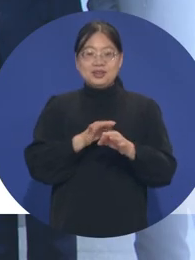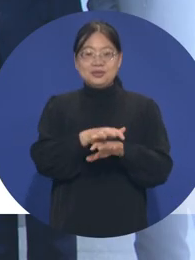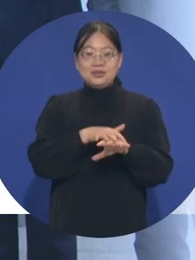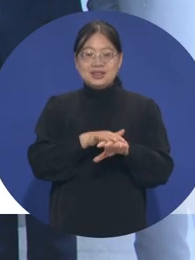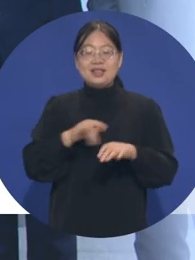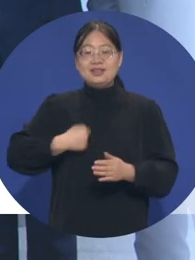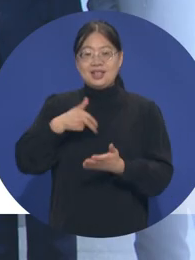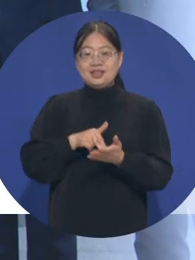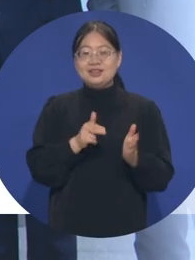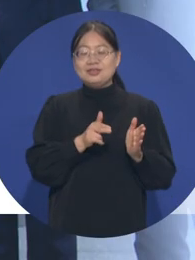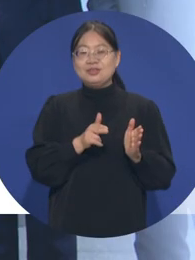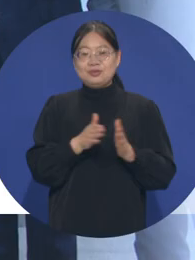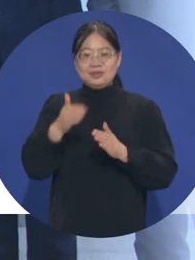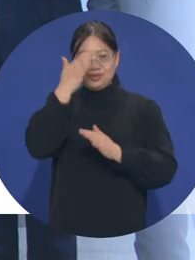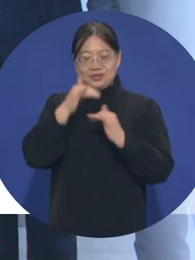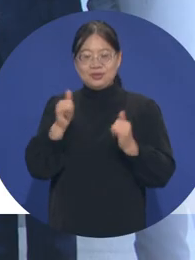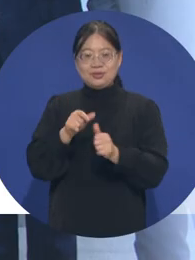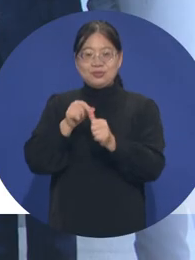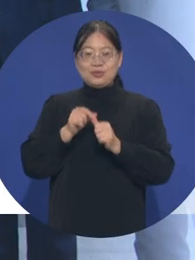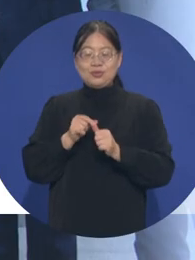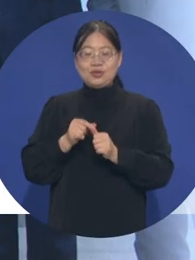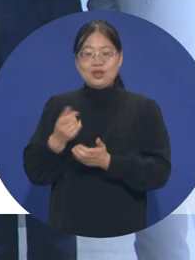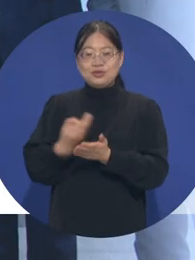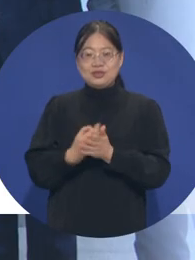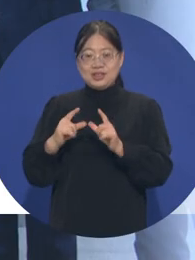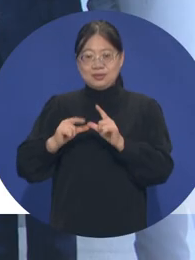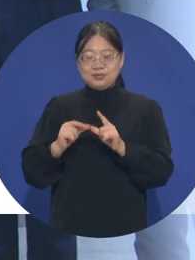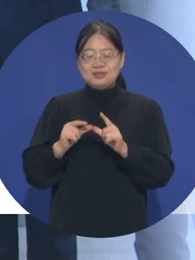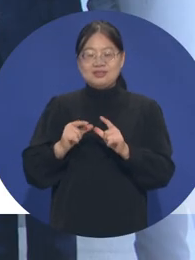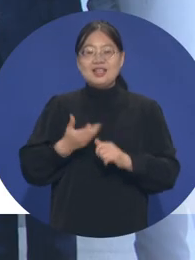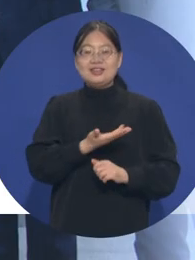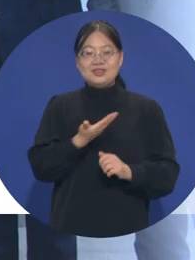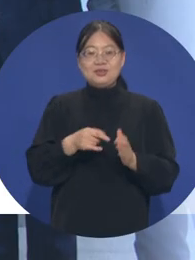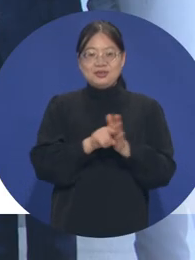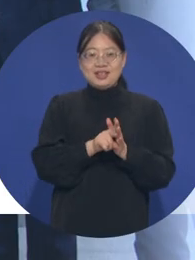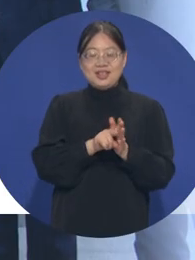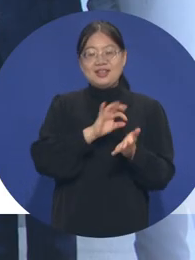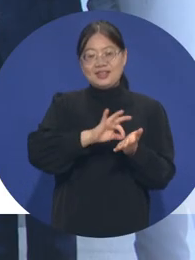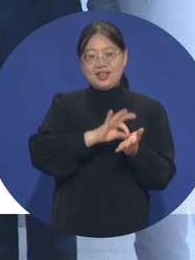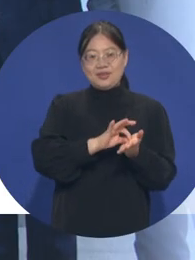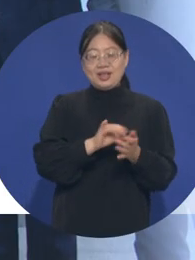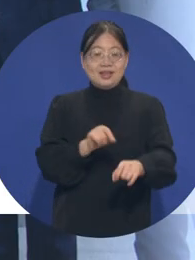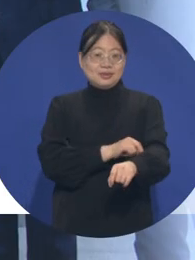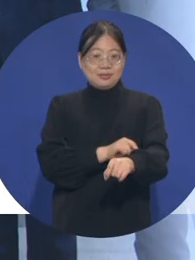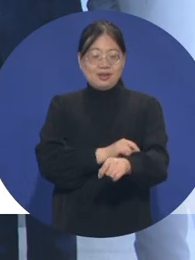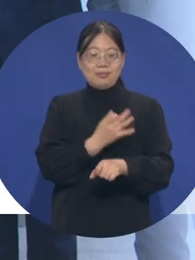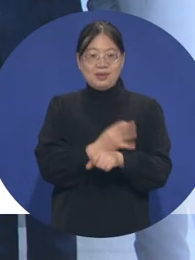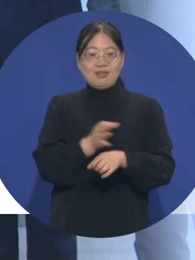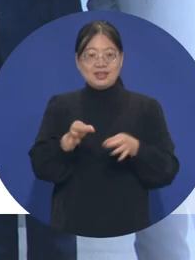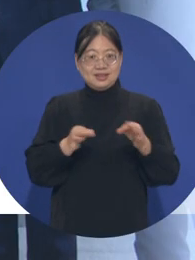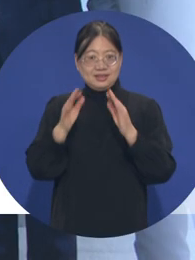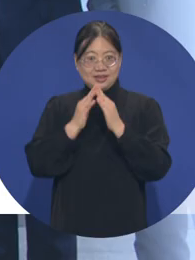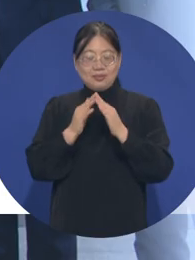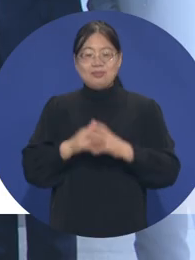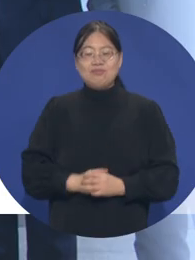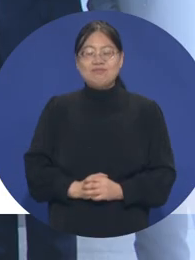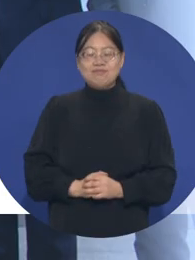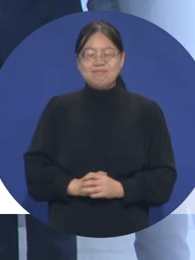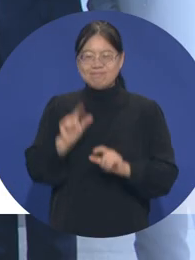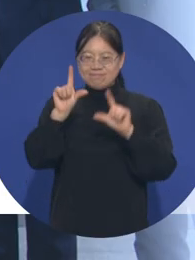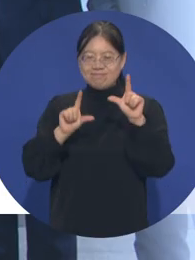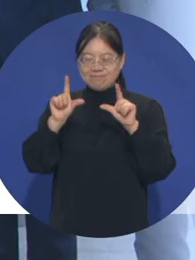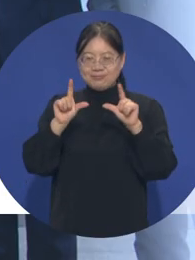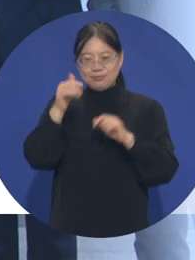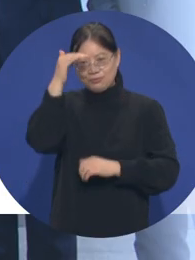조직이 자립준비 청년을 고용하고 수익의 일부를 이들을 위한 지원 사업에 다시 활용하는 이색 편의점인데요.